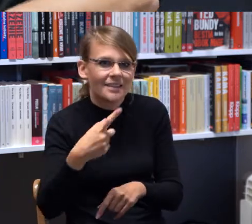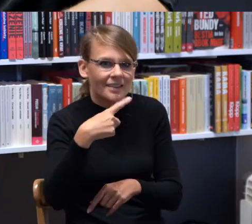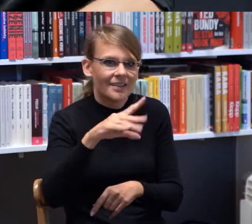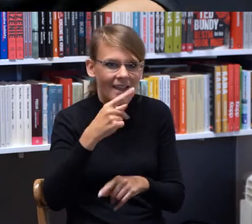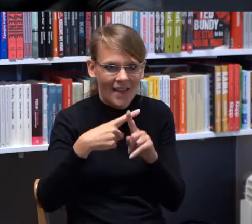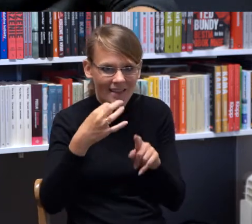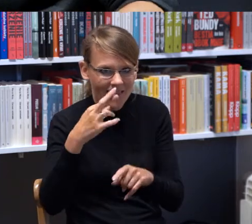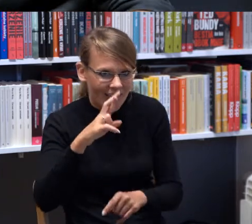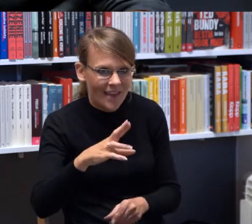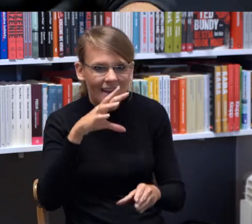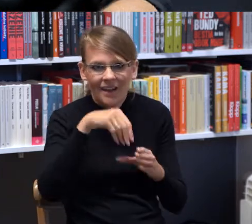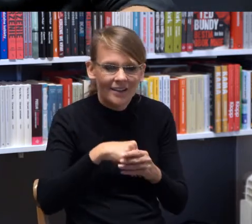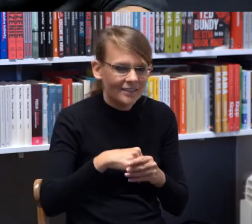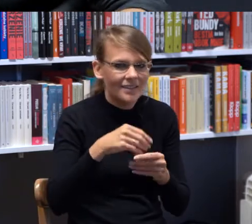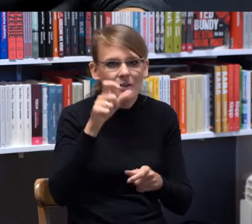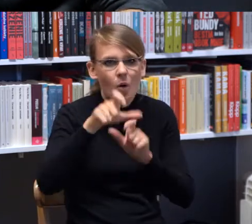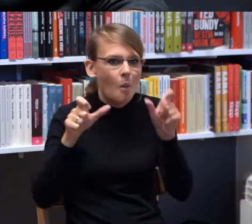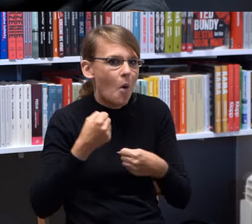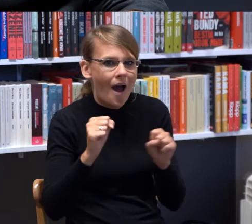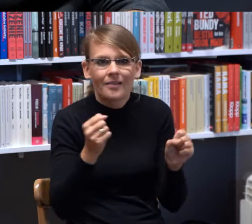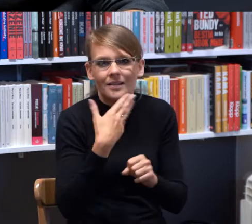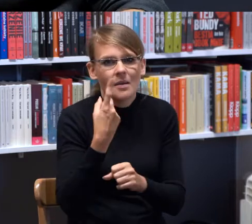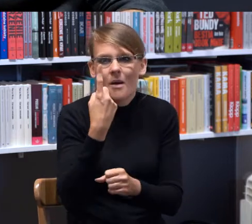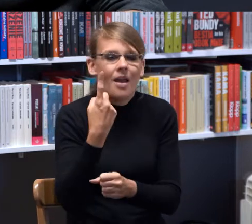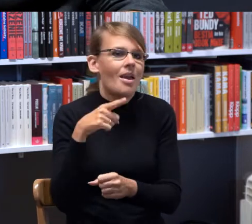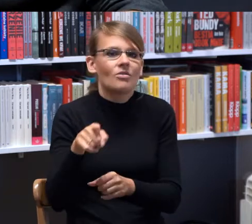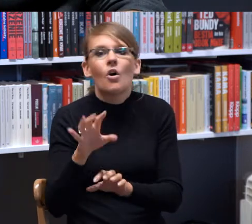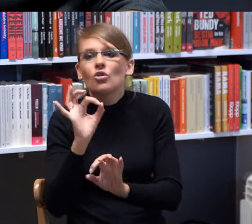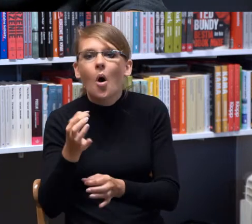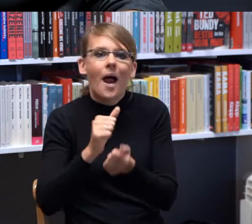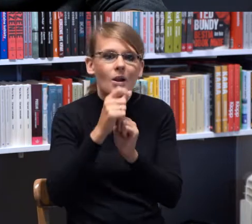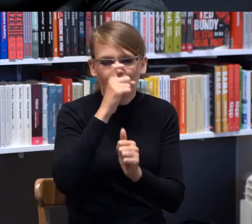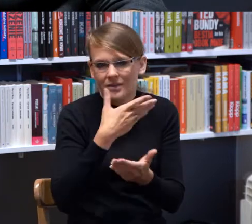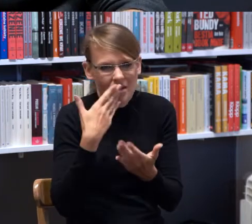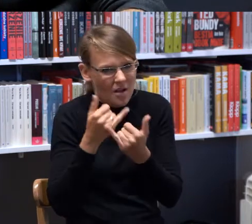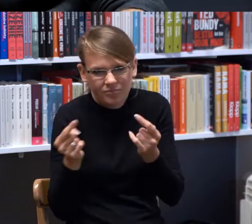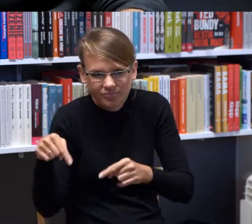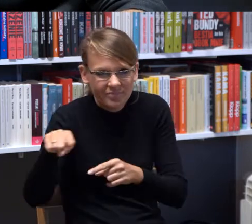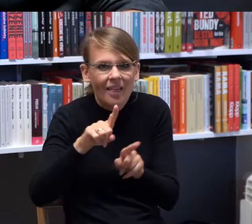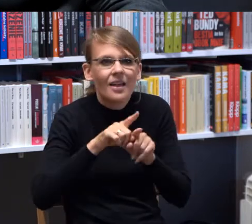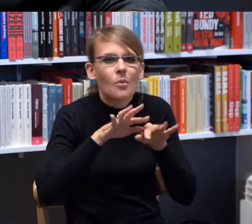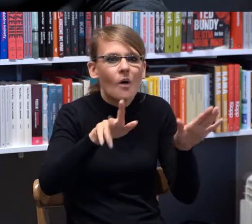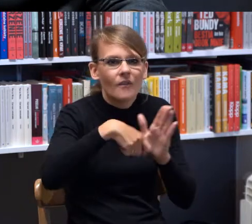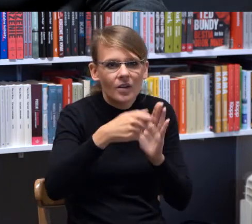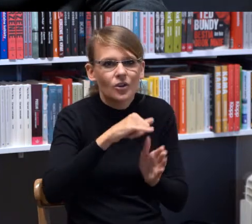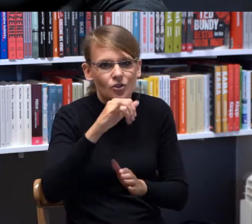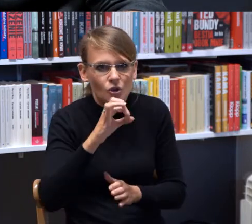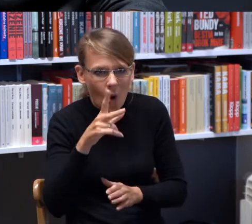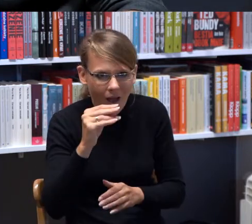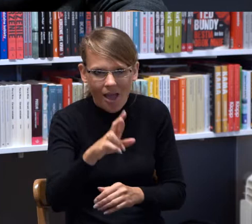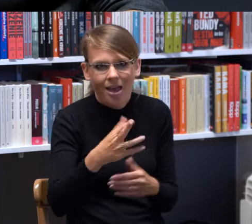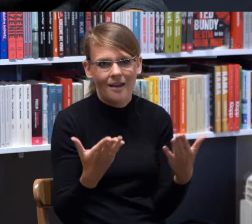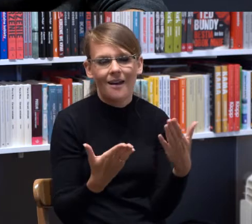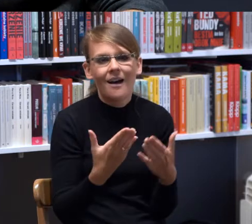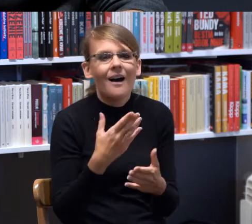mamy niejednoznacznych, pokomplikowanych bohaterów, albo popularność filmu Joker, no mówi, że niby chcemy wejść w tę strefę szarości, że